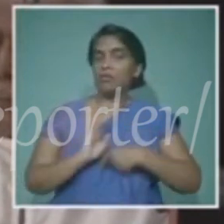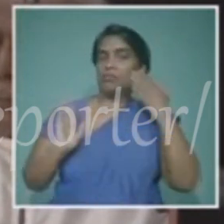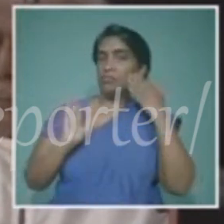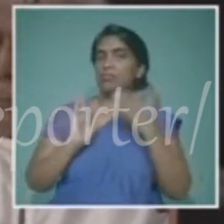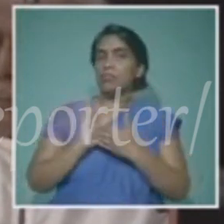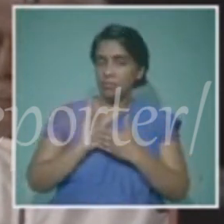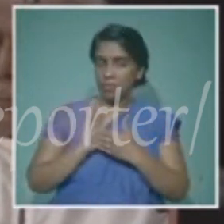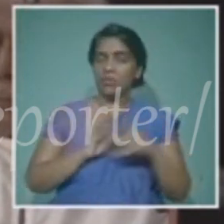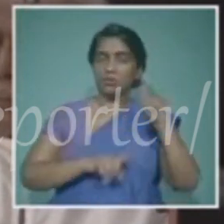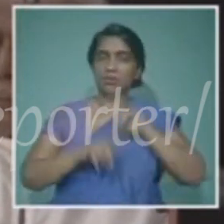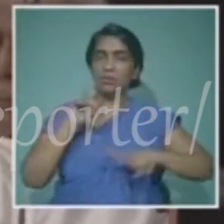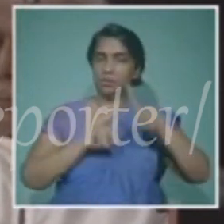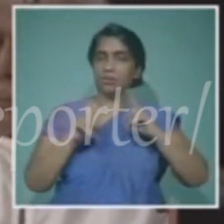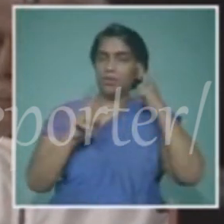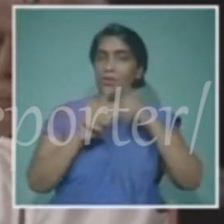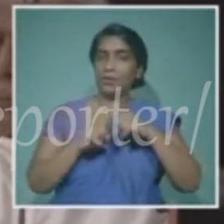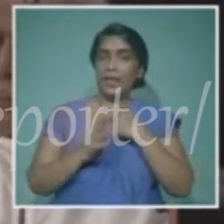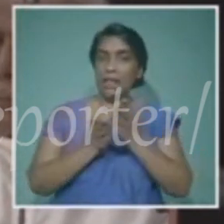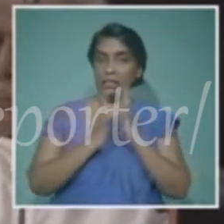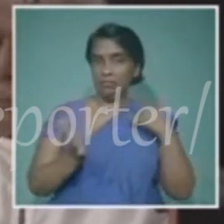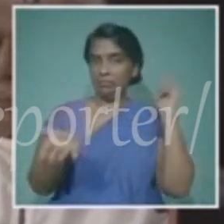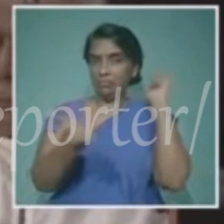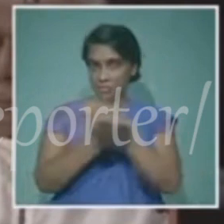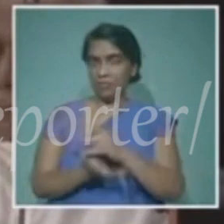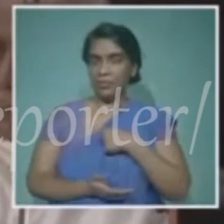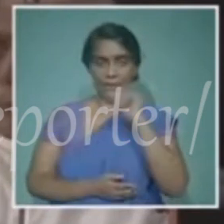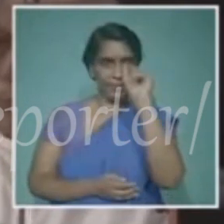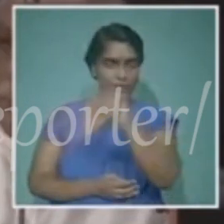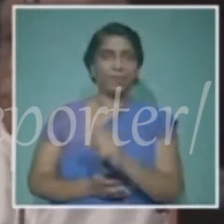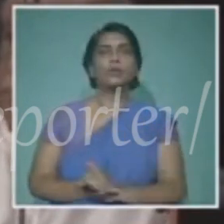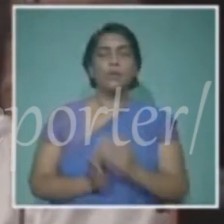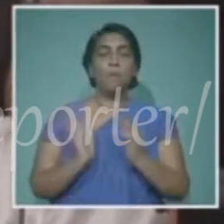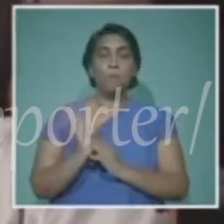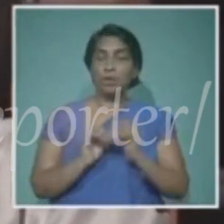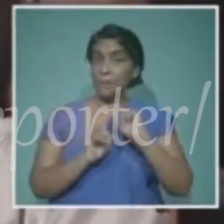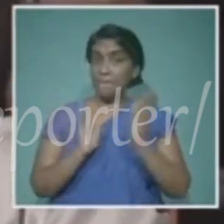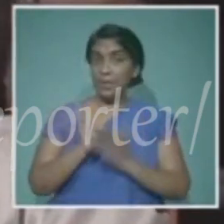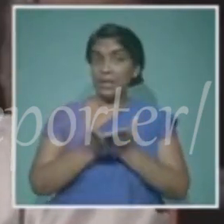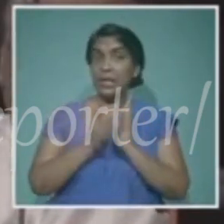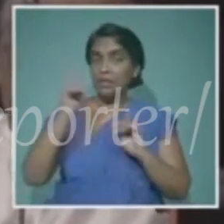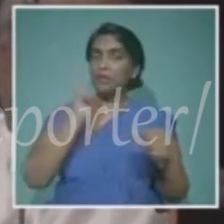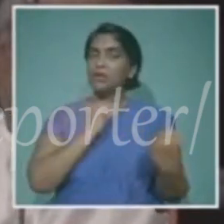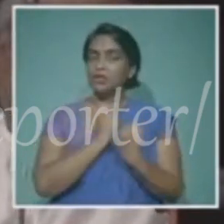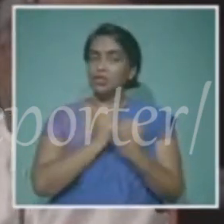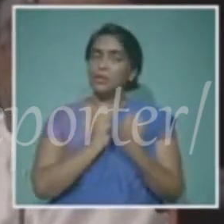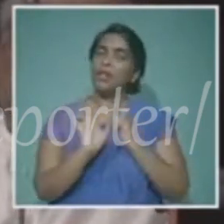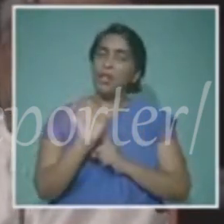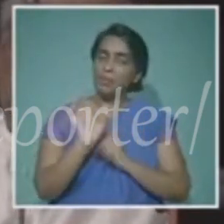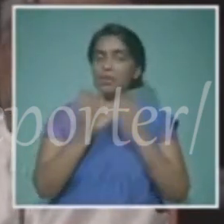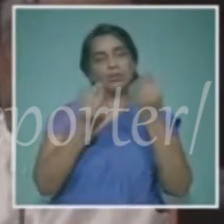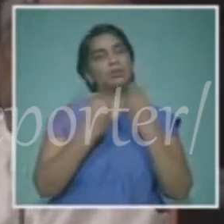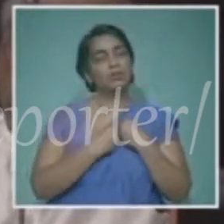පිළිබඳ සාකච්ඡා කරන්න දිල්ලියට එන බවට එතුමාට දැනුම් දුන්නා. මෝදි අගමැතිතුමාගේ සහයෝගය අපට හැමදාමත්